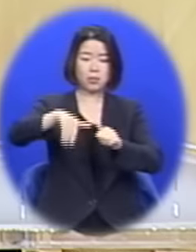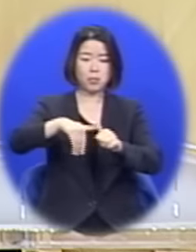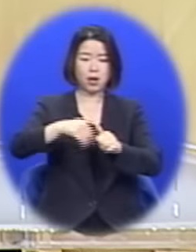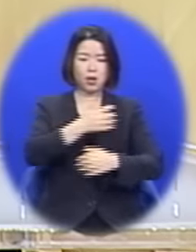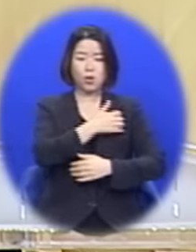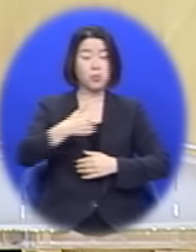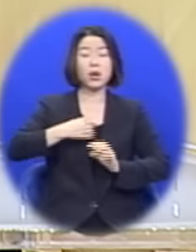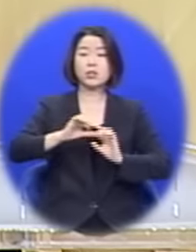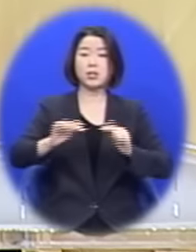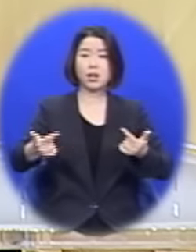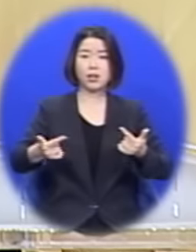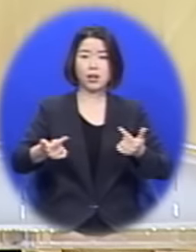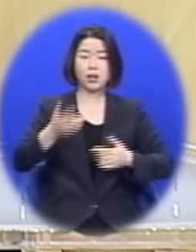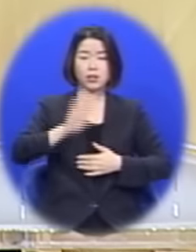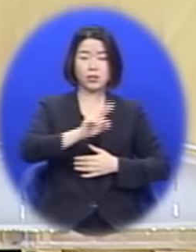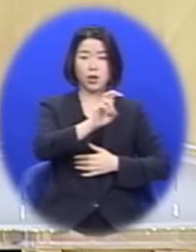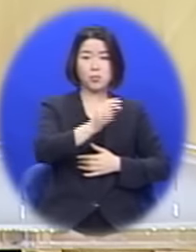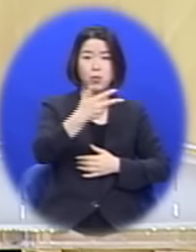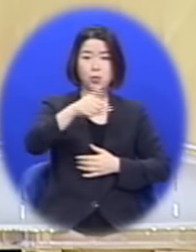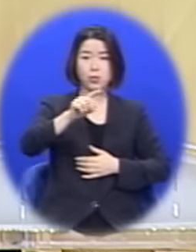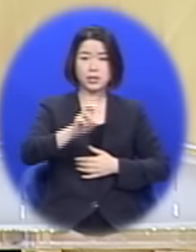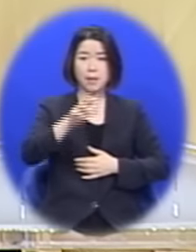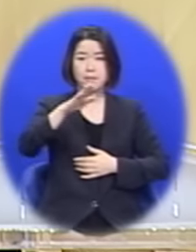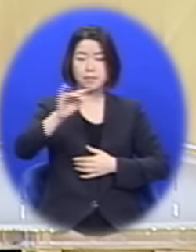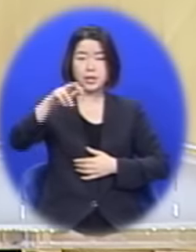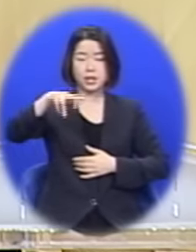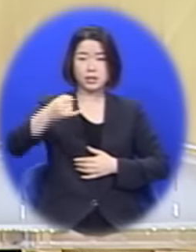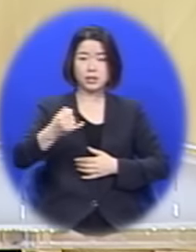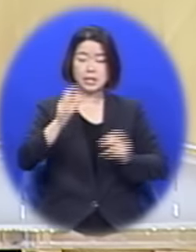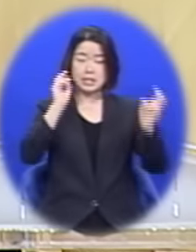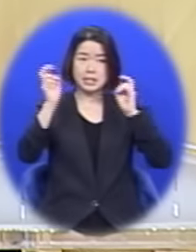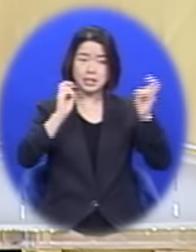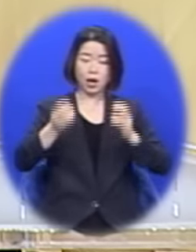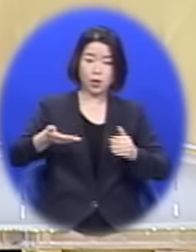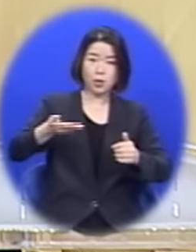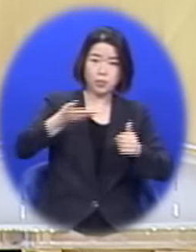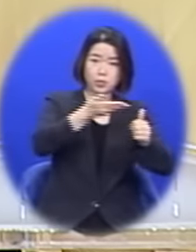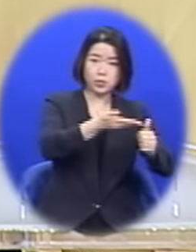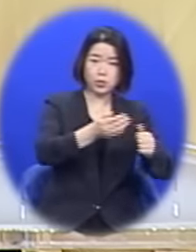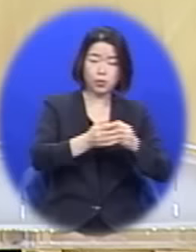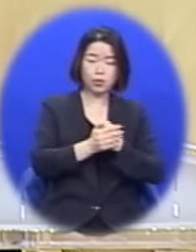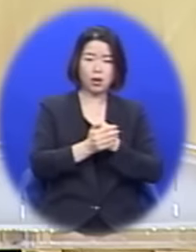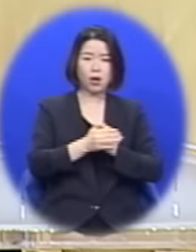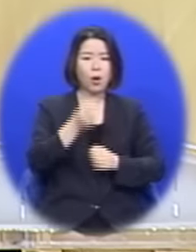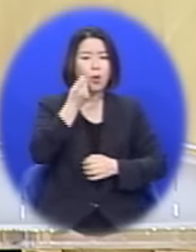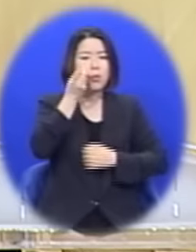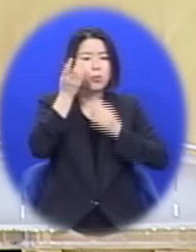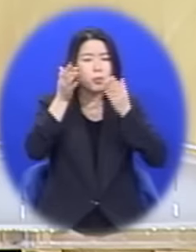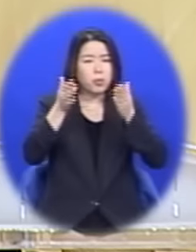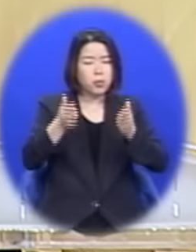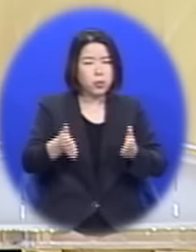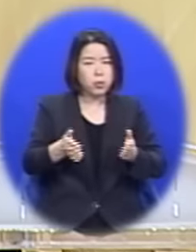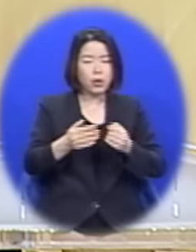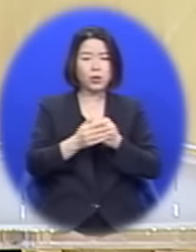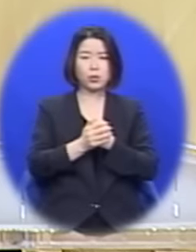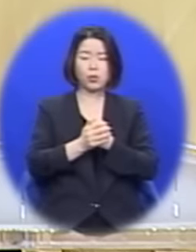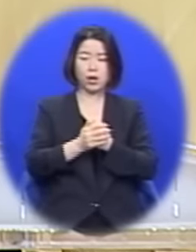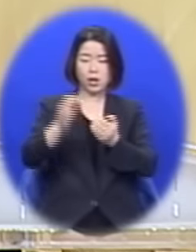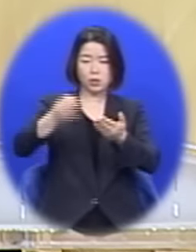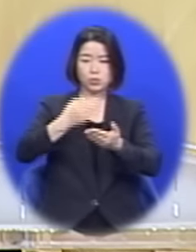못했는데, 모잠비크 사업 지연과 이어진 실패로 몇 개월간 수입이 하나도 없다 보니 생활이 더